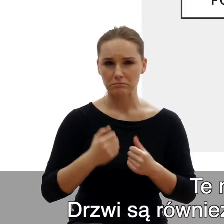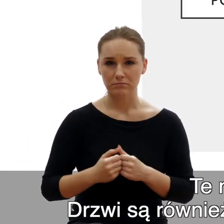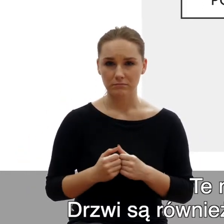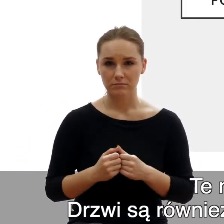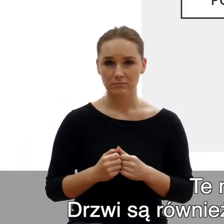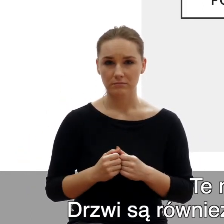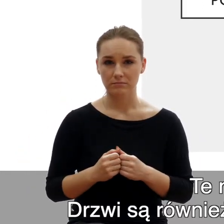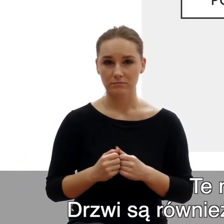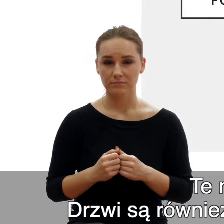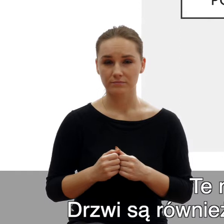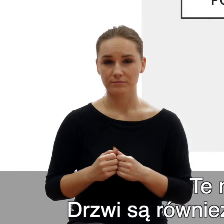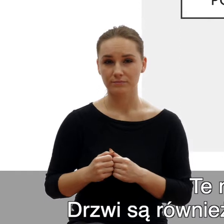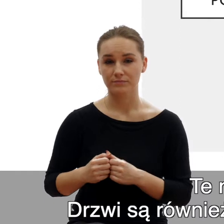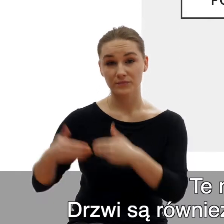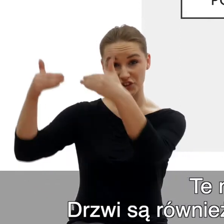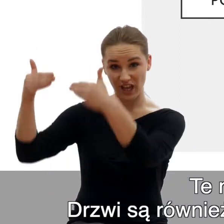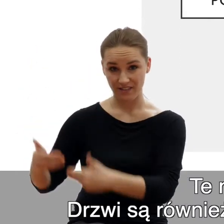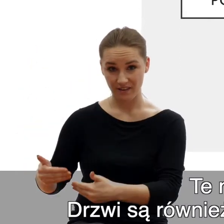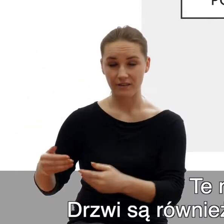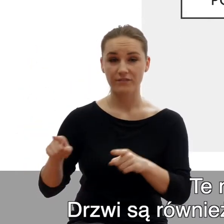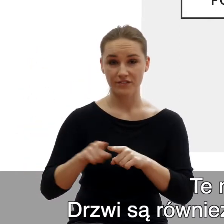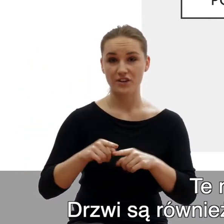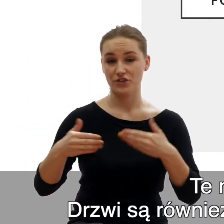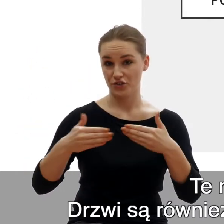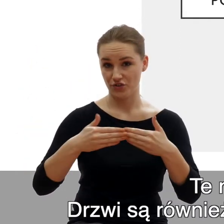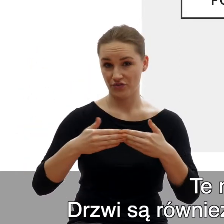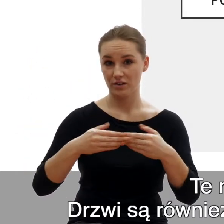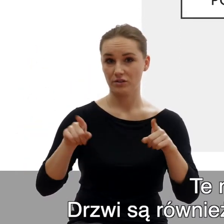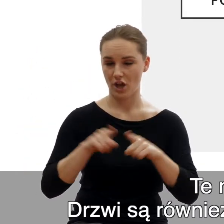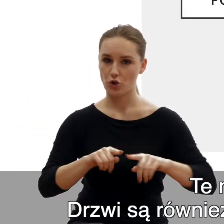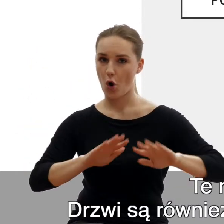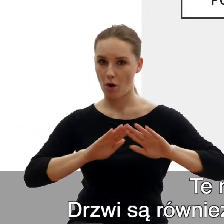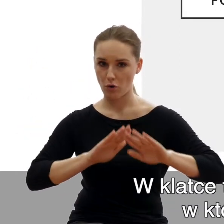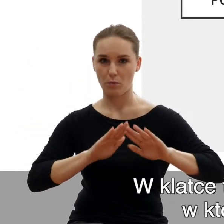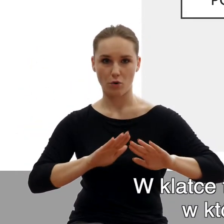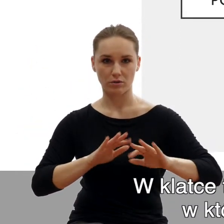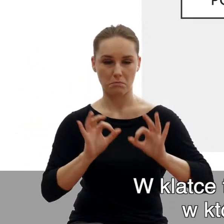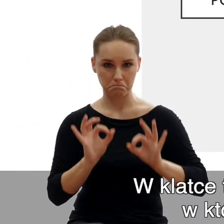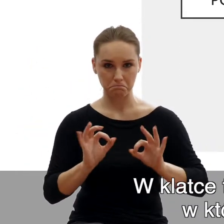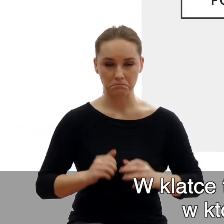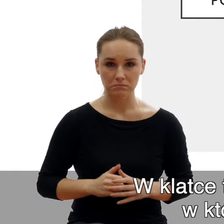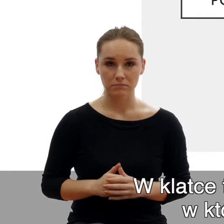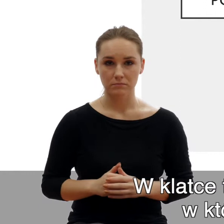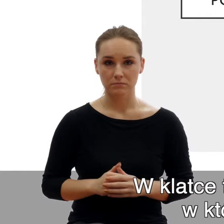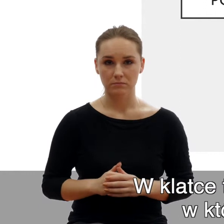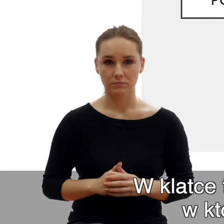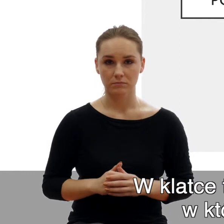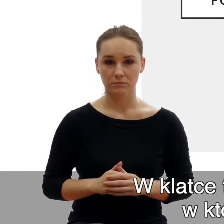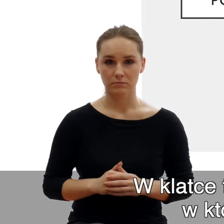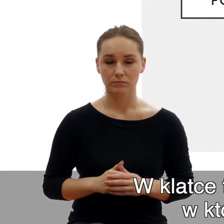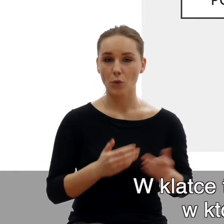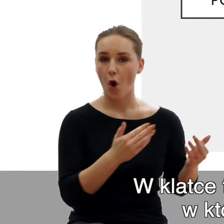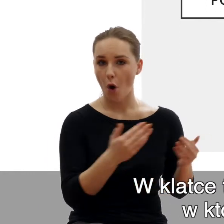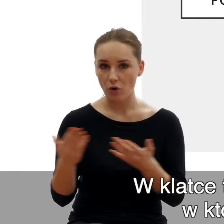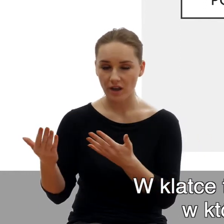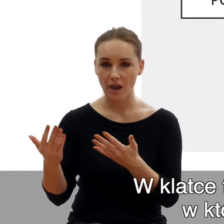odporne na ogień, nie przepuszczają dymu. W klatce tej znajduje się dodatkowa przestrzeń,